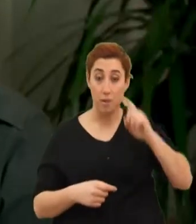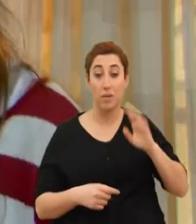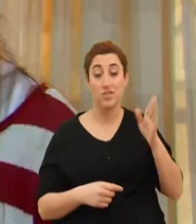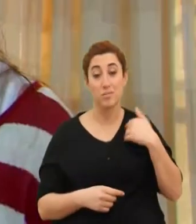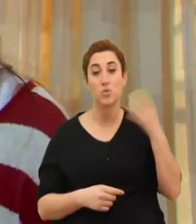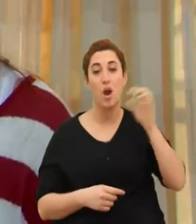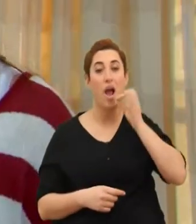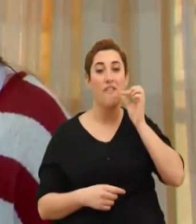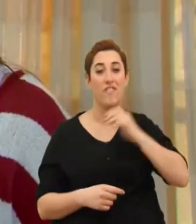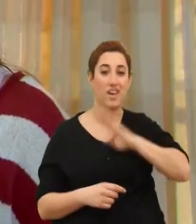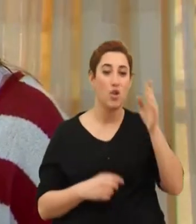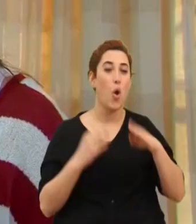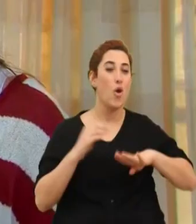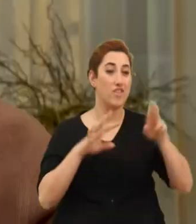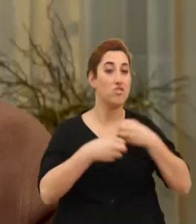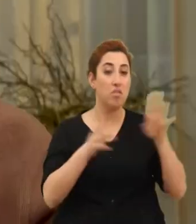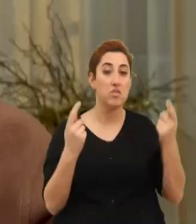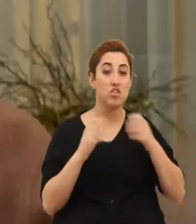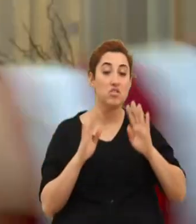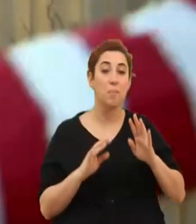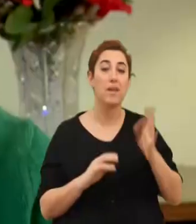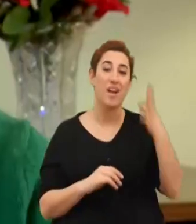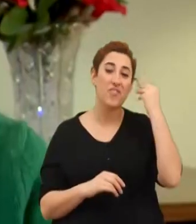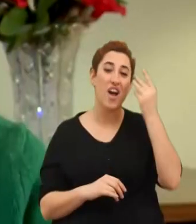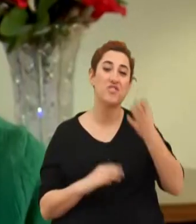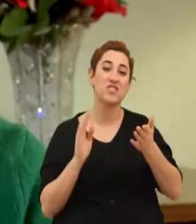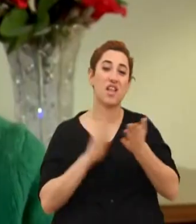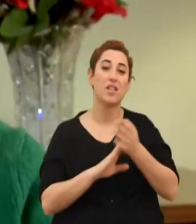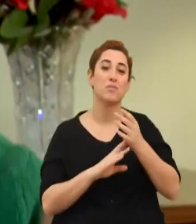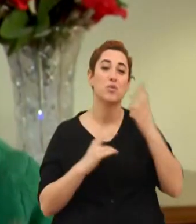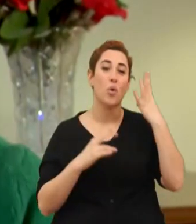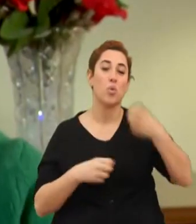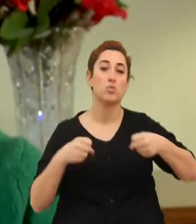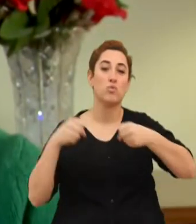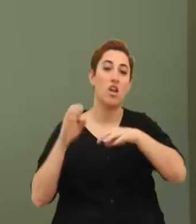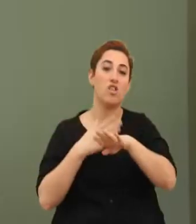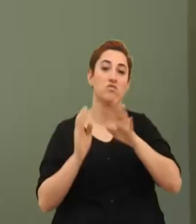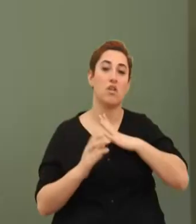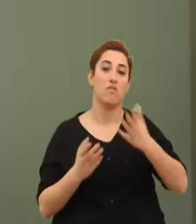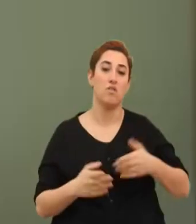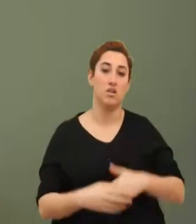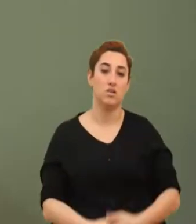İşte biz de sonra kafeye gittik, öğrencileri dağıtmaya çalıştık ama... Yani anlayacağın elimizde 4 çuval mal kaldı baba.